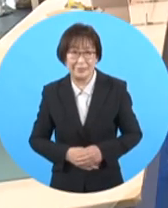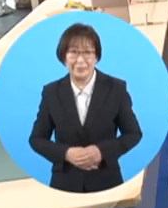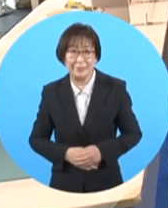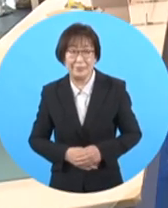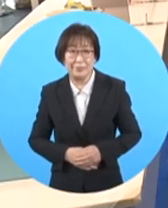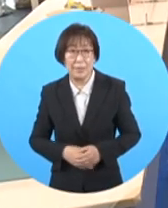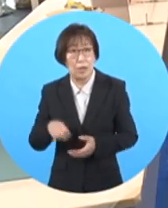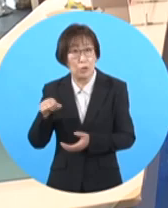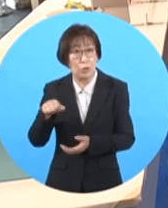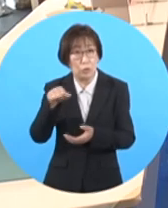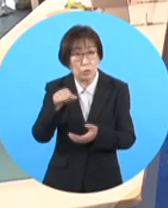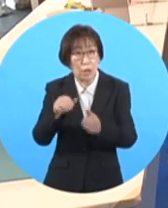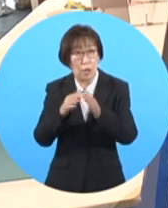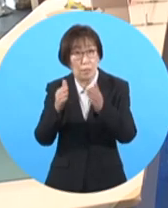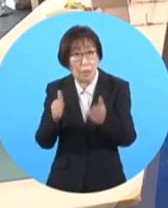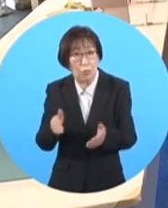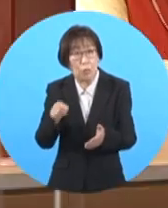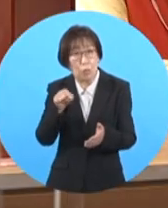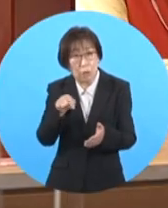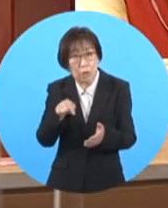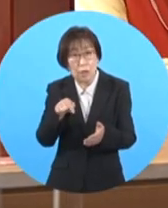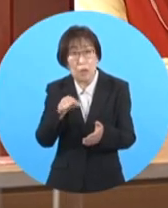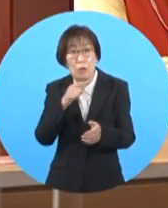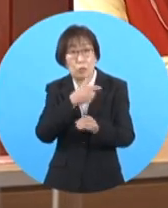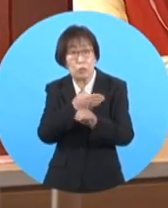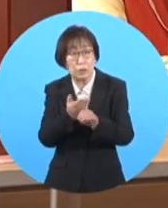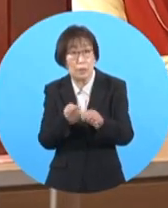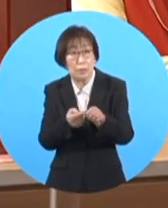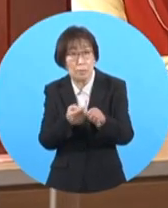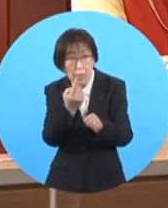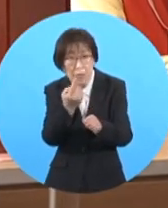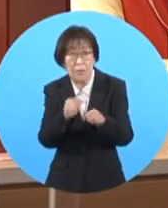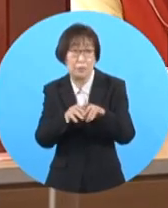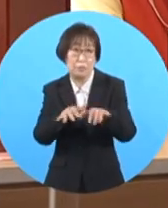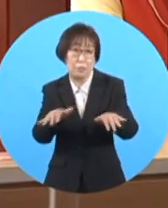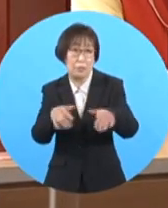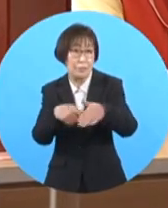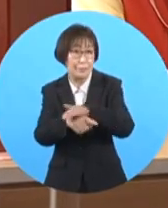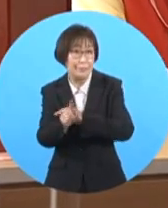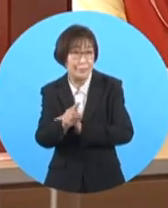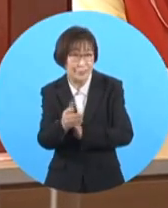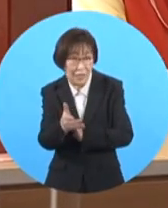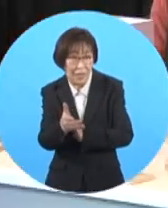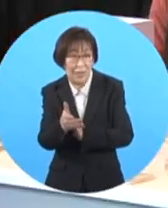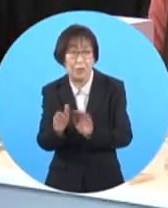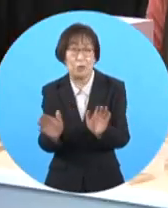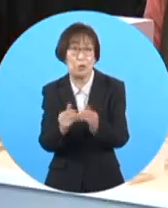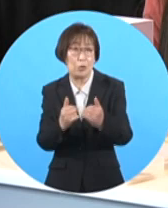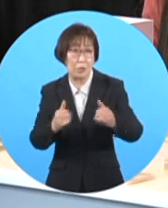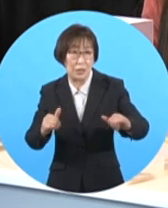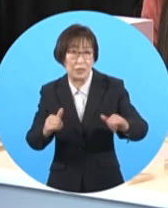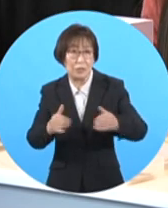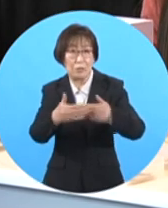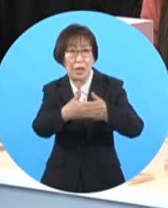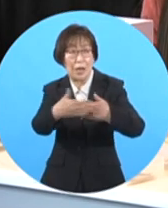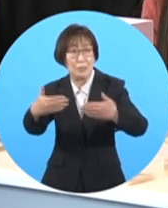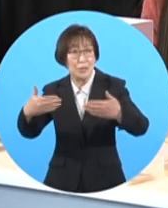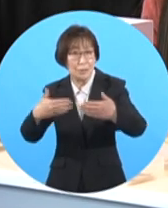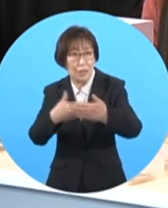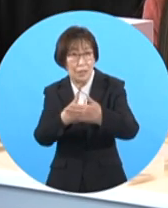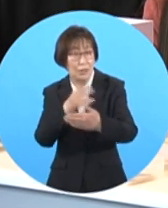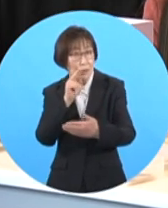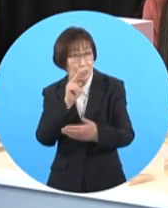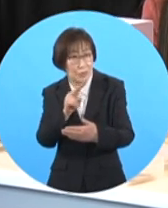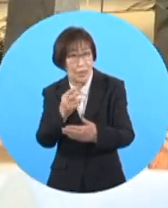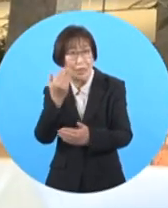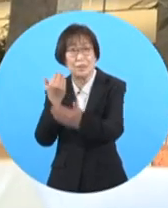遊山箱がなぜ徳島で生まれ広まったのか、子どもたちは紙芝居を通して古の